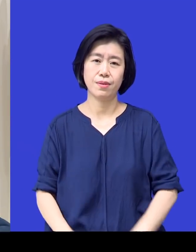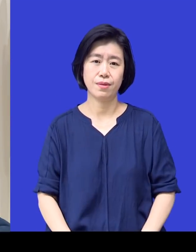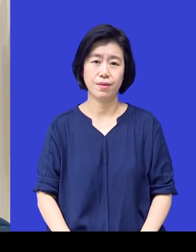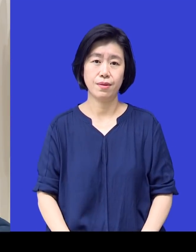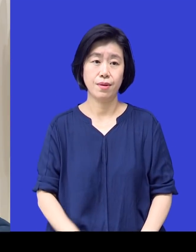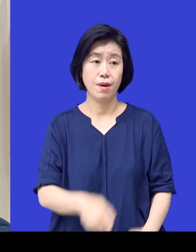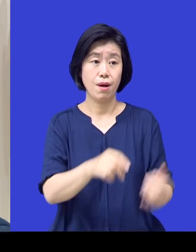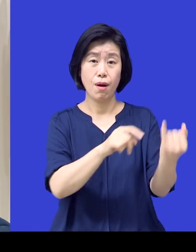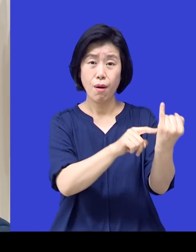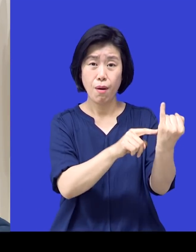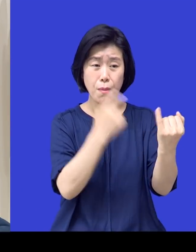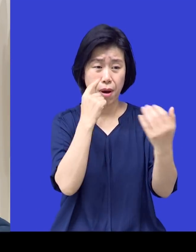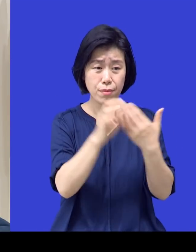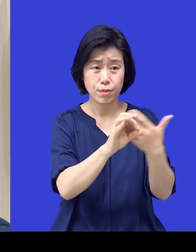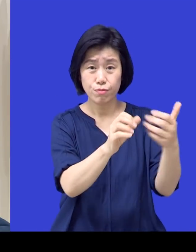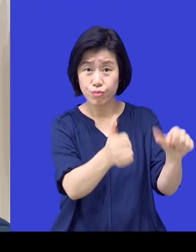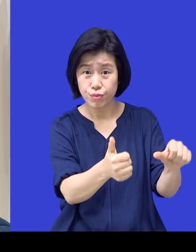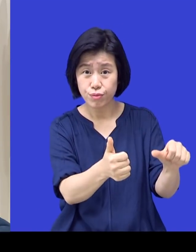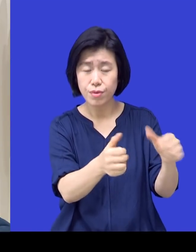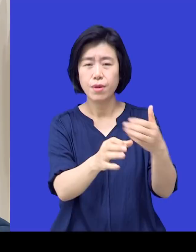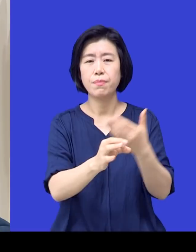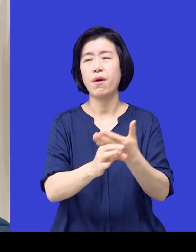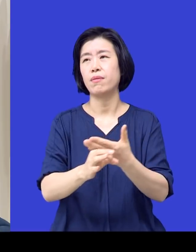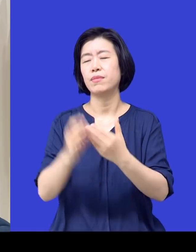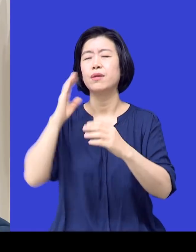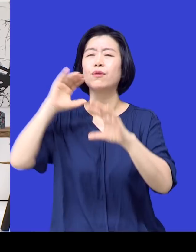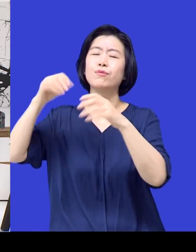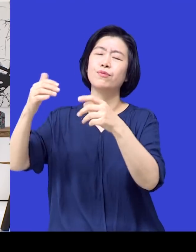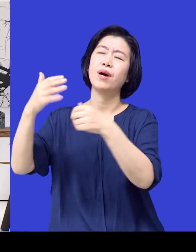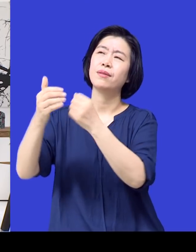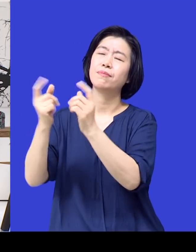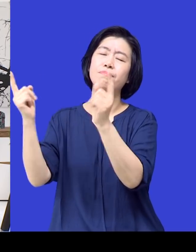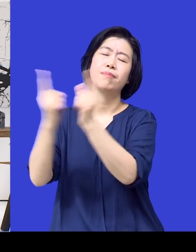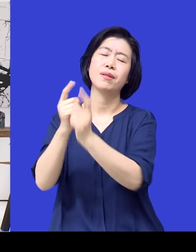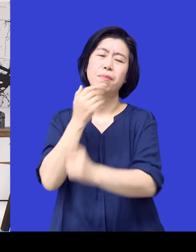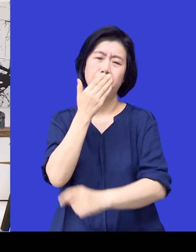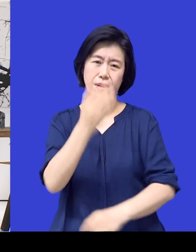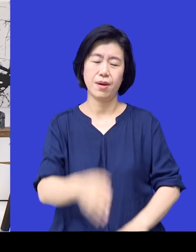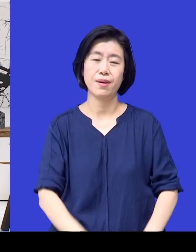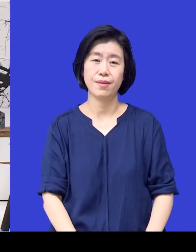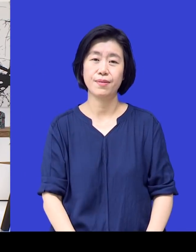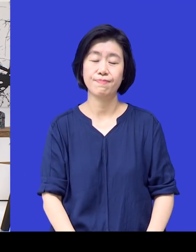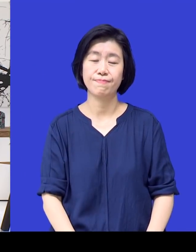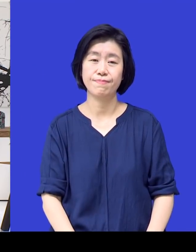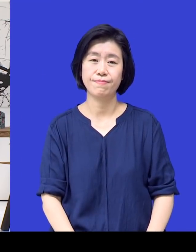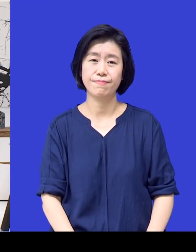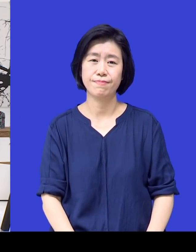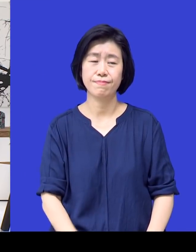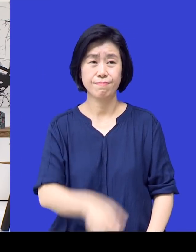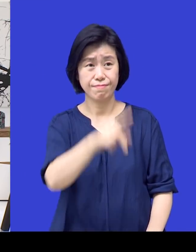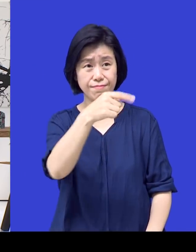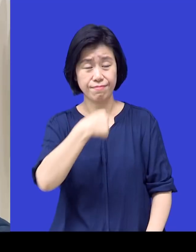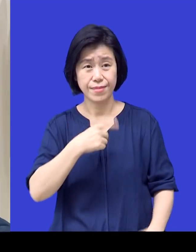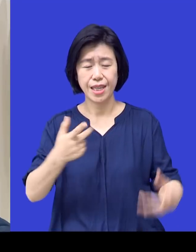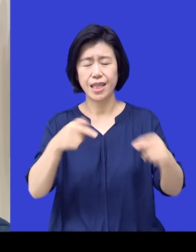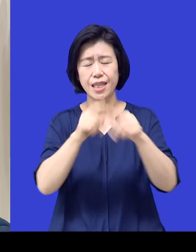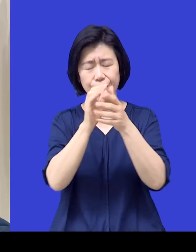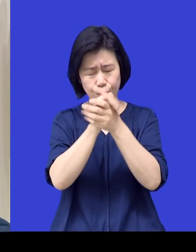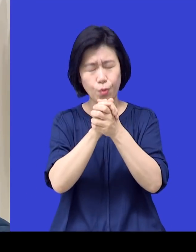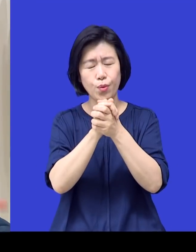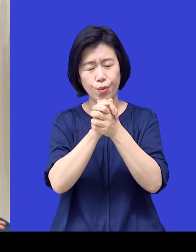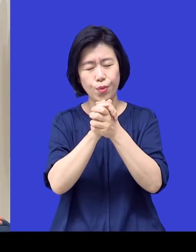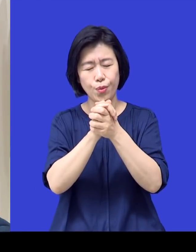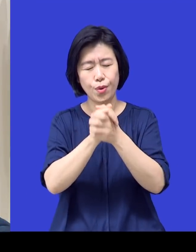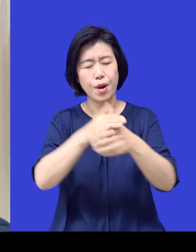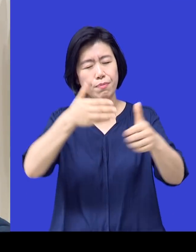않습니까? 그러니까 당신도 천국으로 가야 되지 않습니까? 같이 기도합시다. 그리고